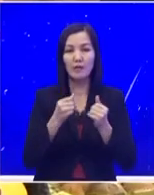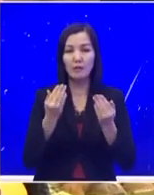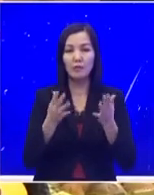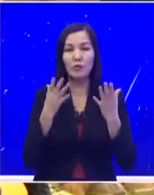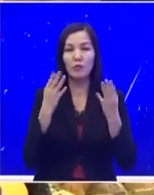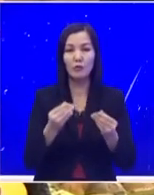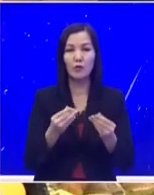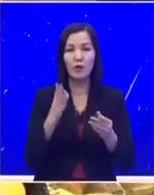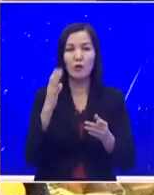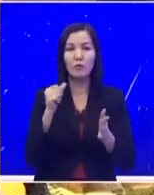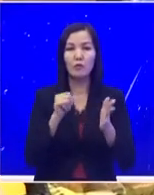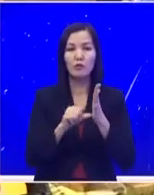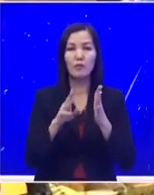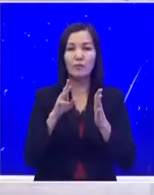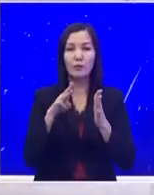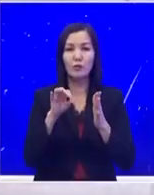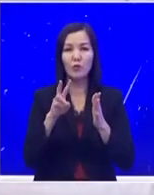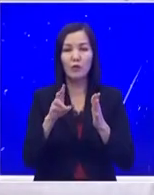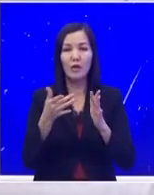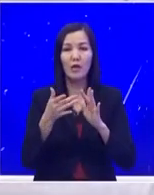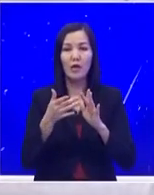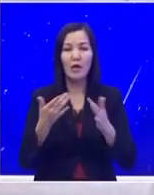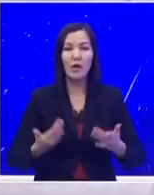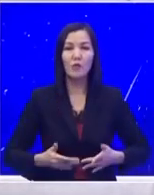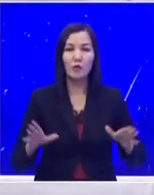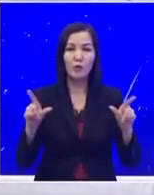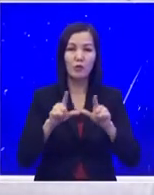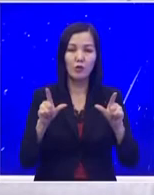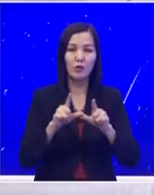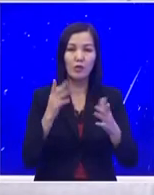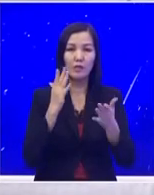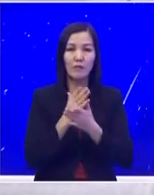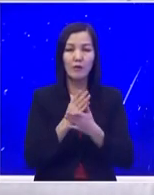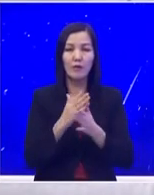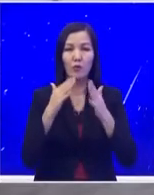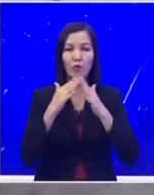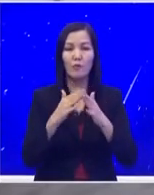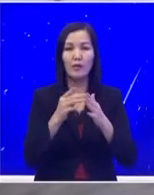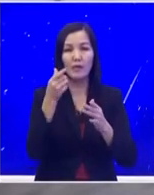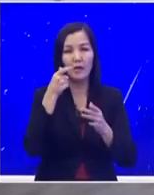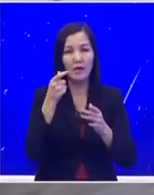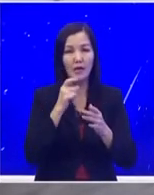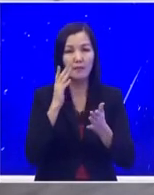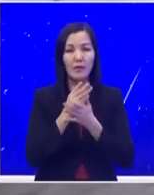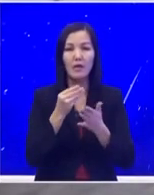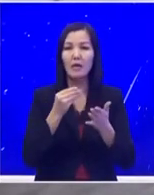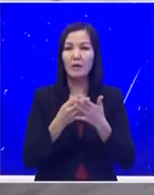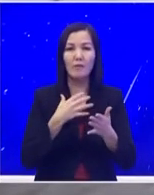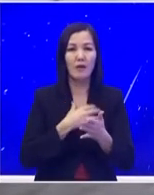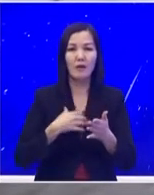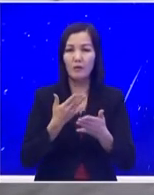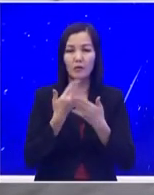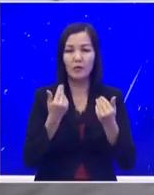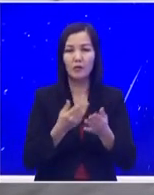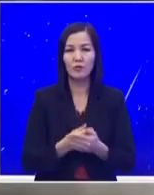күні оның 560 тоннасы әлеуметтік дүкендерге жеткізілді. Қоймада әлі де тәтті өнім бар, қымбатшылыққа алаңдауға негіз